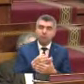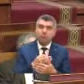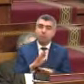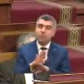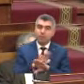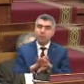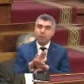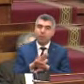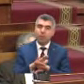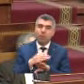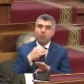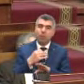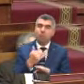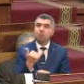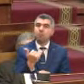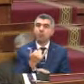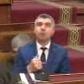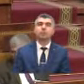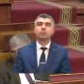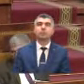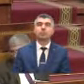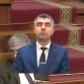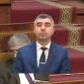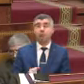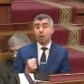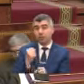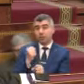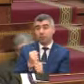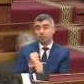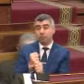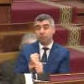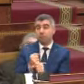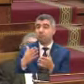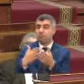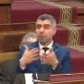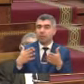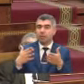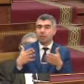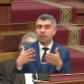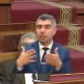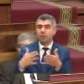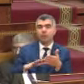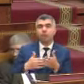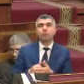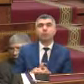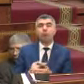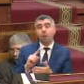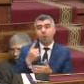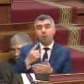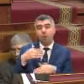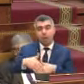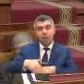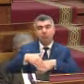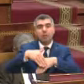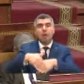غنعاود نكرر، ولكن راه مهمة جدا لأن الدور اللي لعبوه كبير، وهما اللي كانوا في الجبهة الأمامية